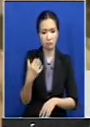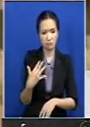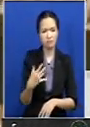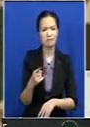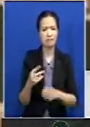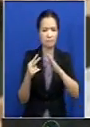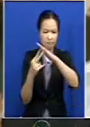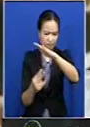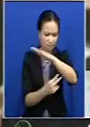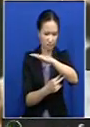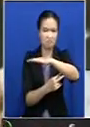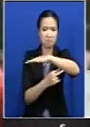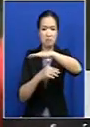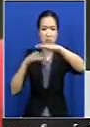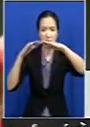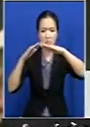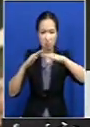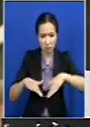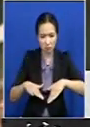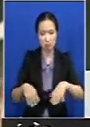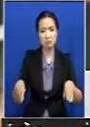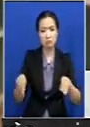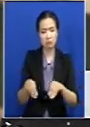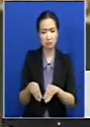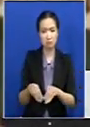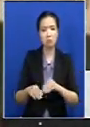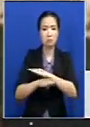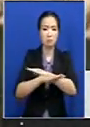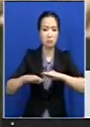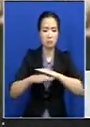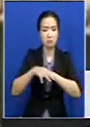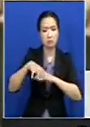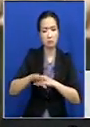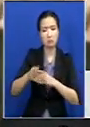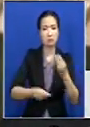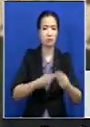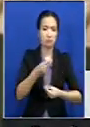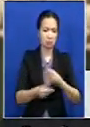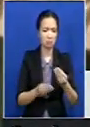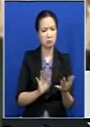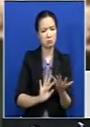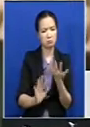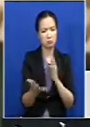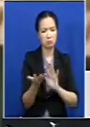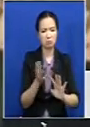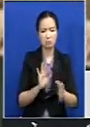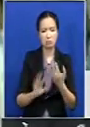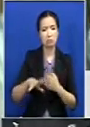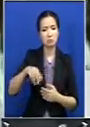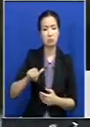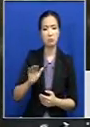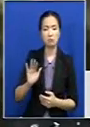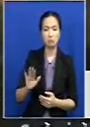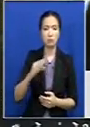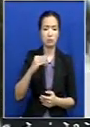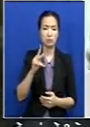ว่าเหตุสะพานลอยถล่มครั้งนี้เกิดขึ้นใกล้กับสวนสาธารณะกีริชในย่านการค้าที่มีคนพลุกพล่านของเมืองโกกาต